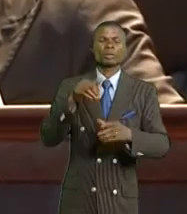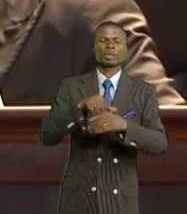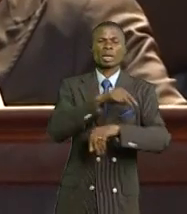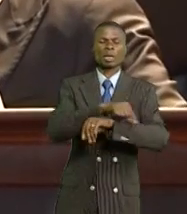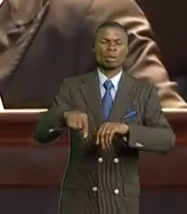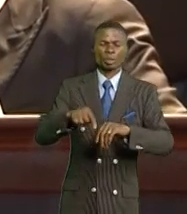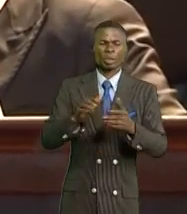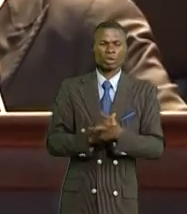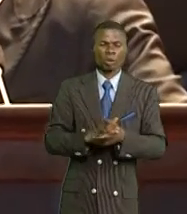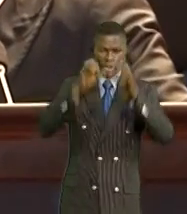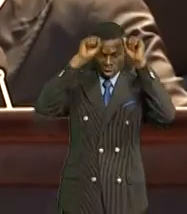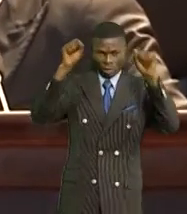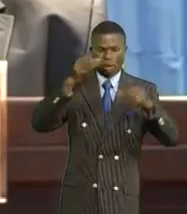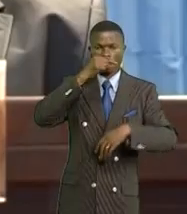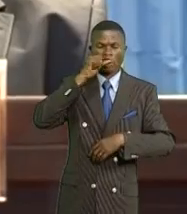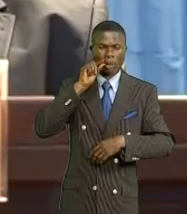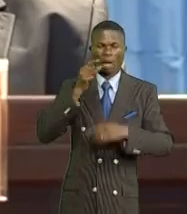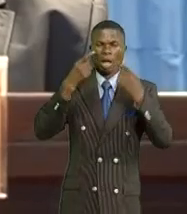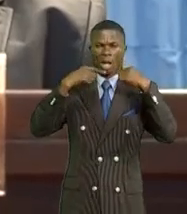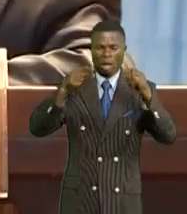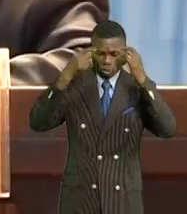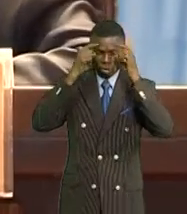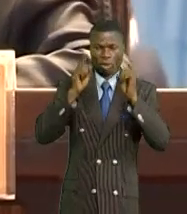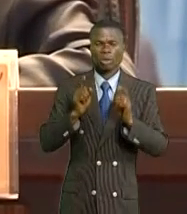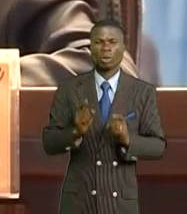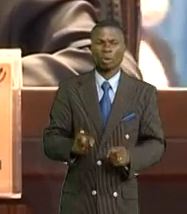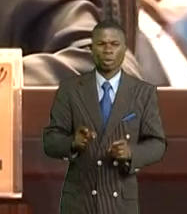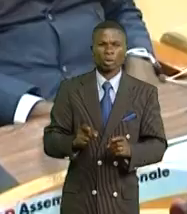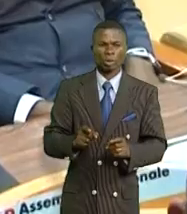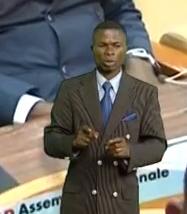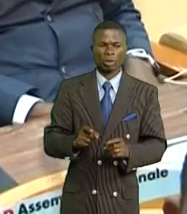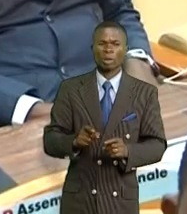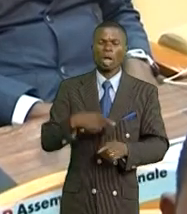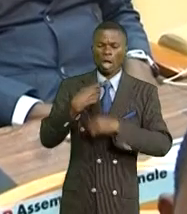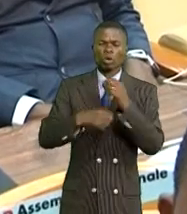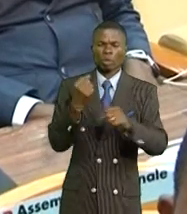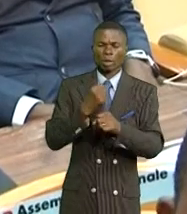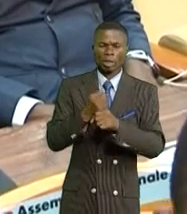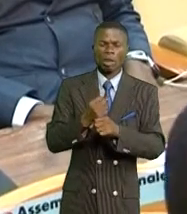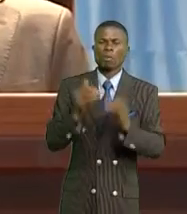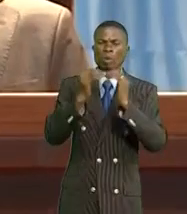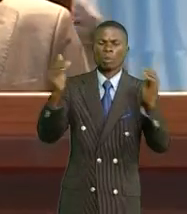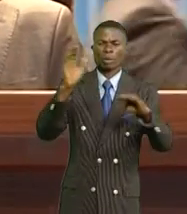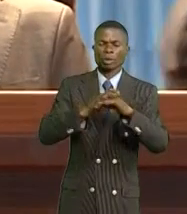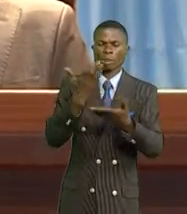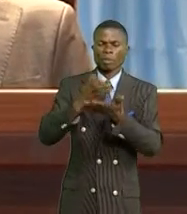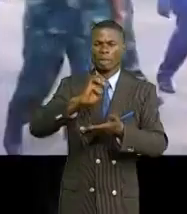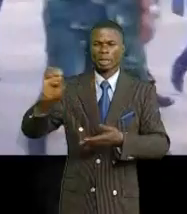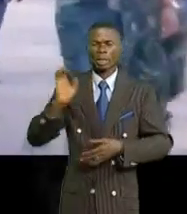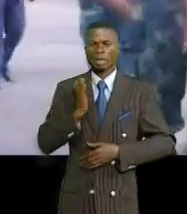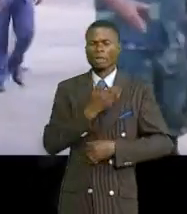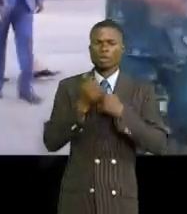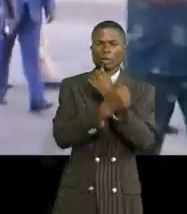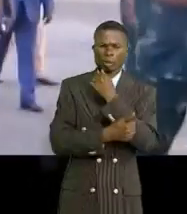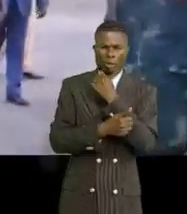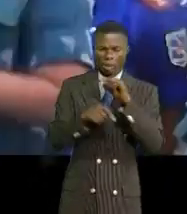Christophe Mbosokodiapuanga, avait annoncé sa détermination de tout mettre en œuvre pour le retour de la paix dans l'est du pays. À